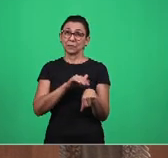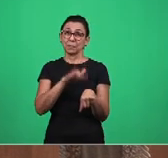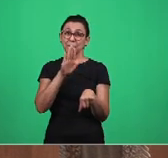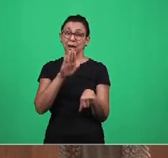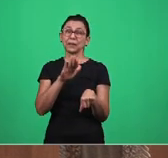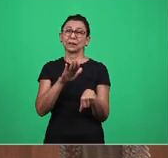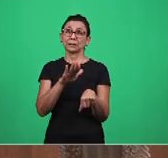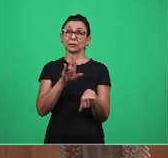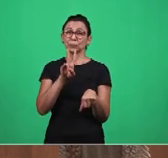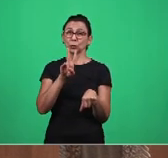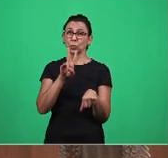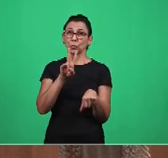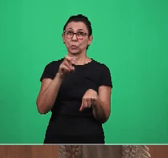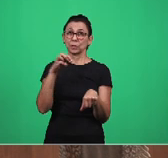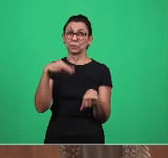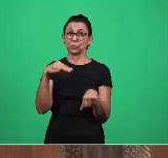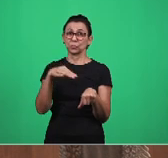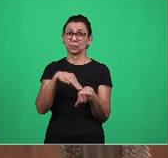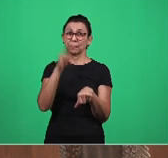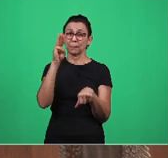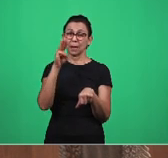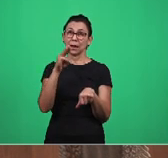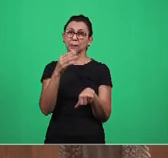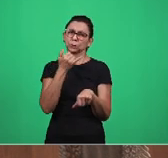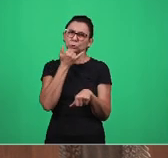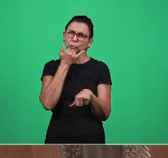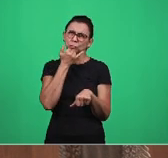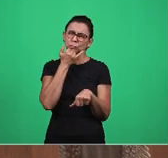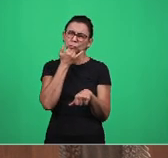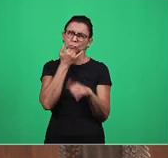minutes dépassées. Nous présentons nos